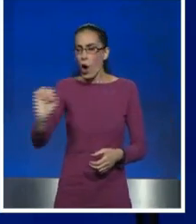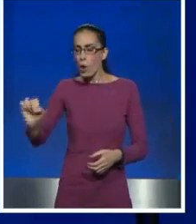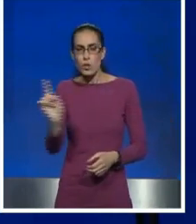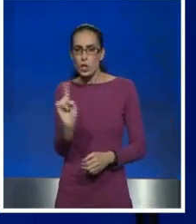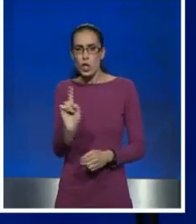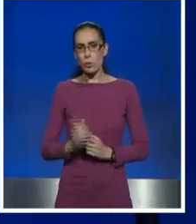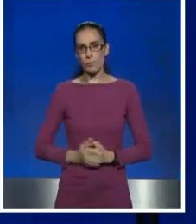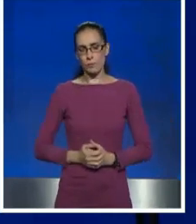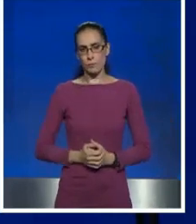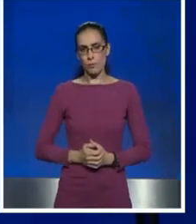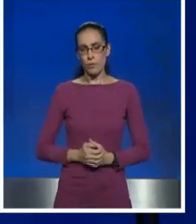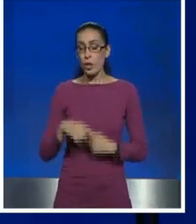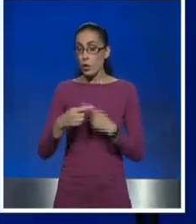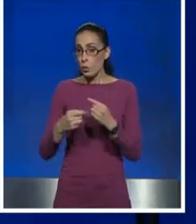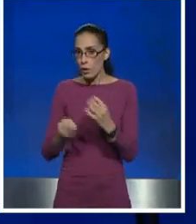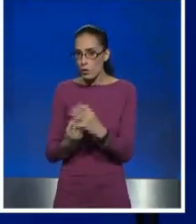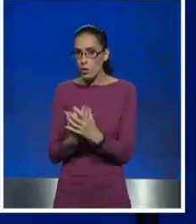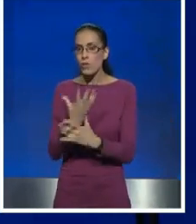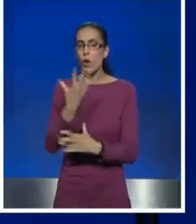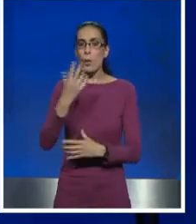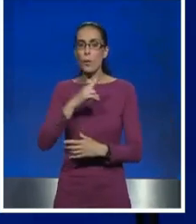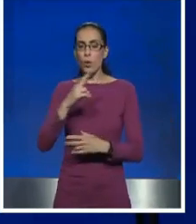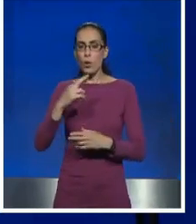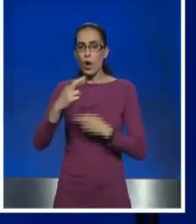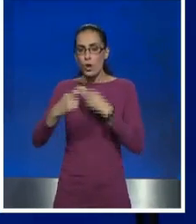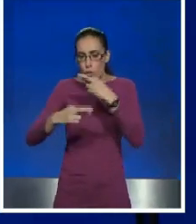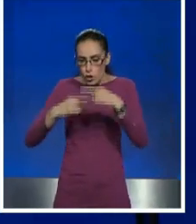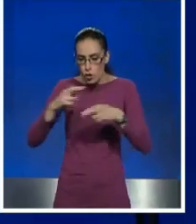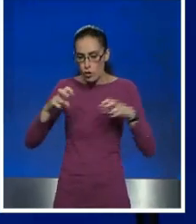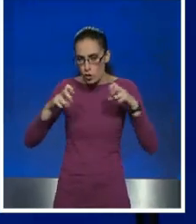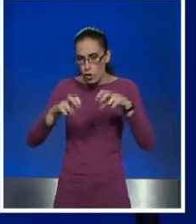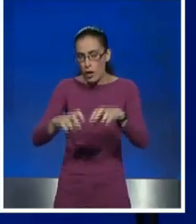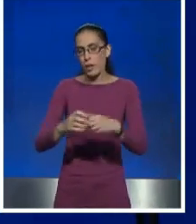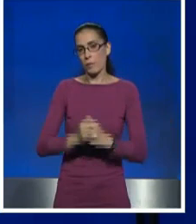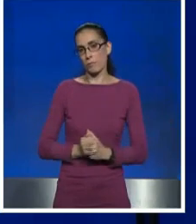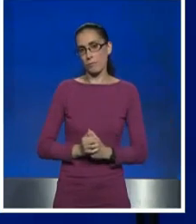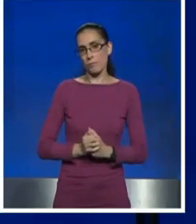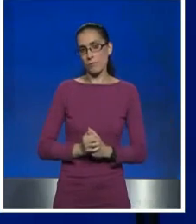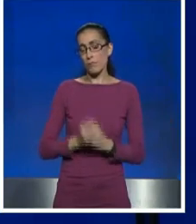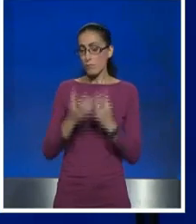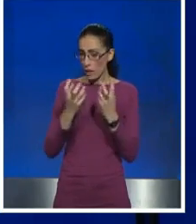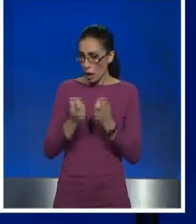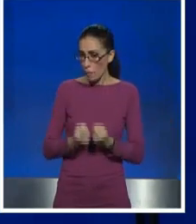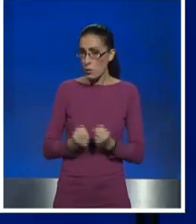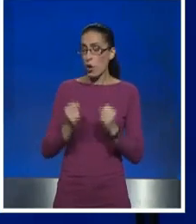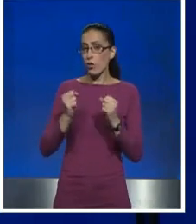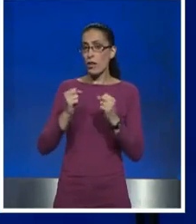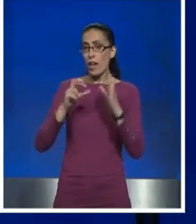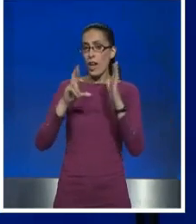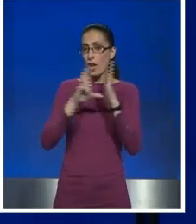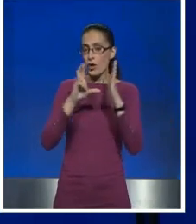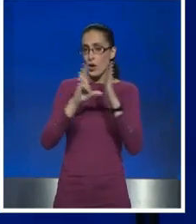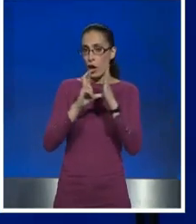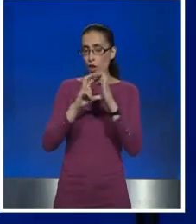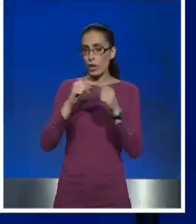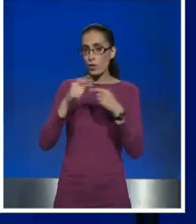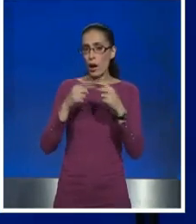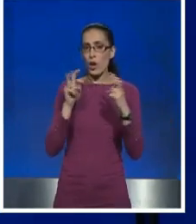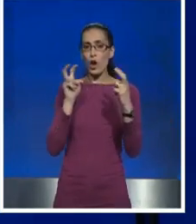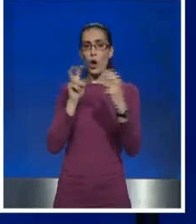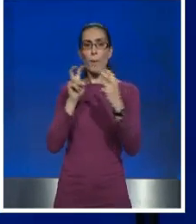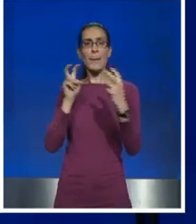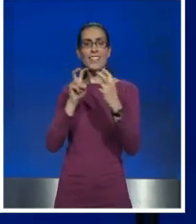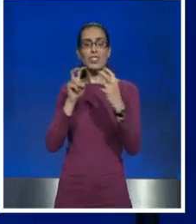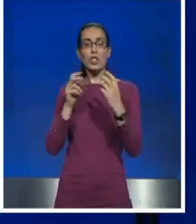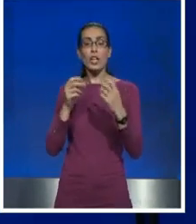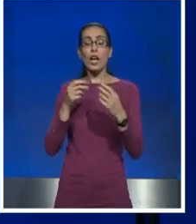li hemm fl-iżvilupp u r-riċerka. Hemm bżonn li nbidlu r-regoli tal-kompetizzjoni, pereżempju, imma